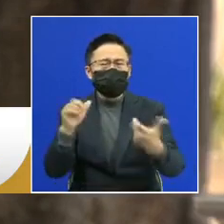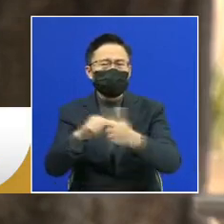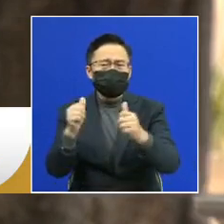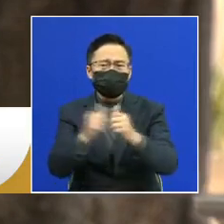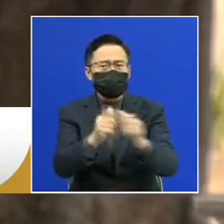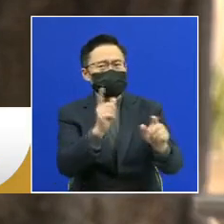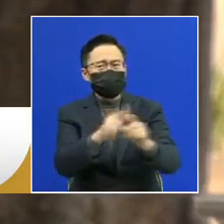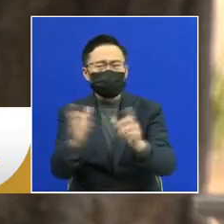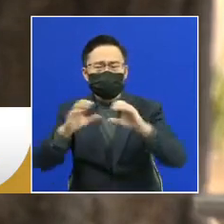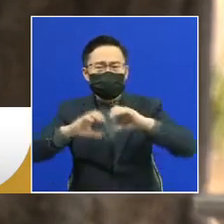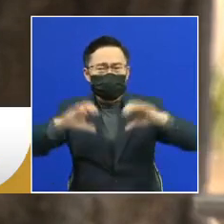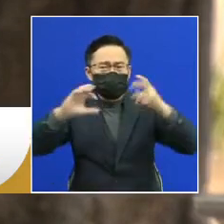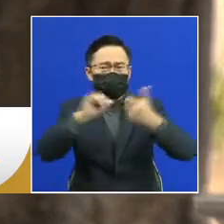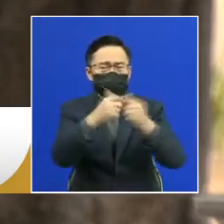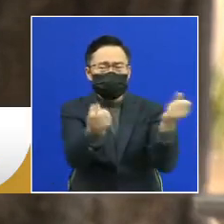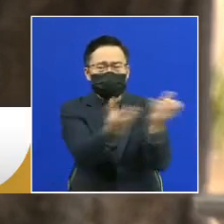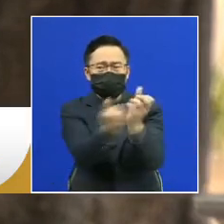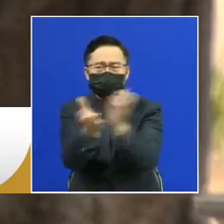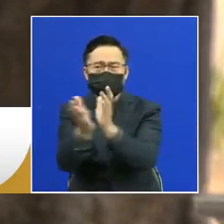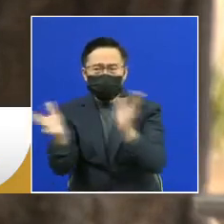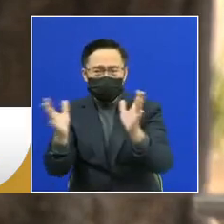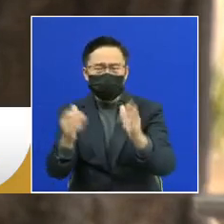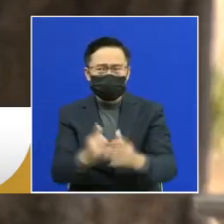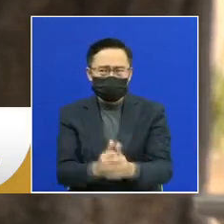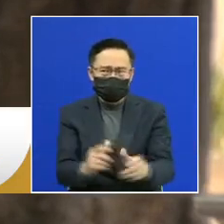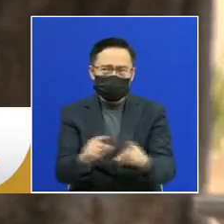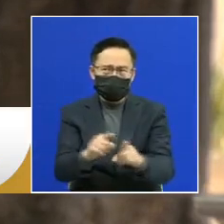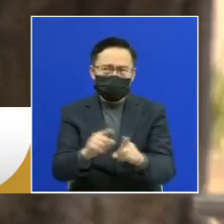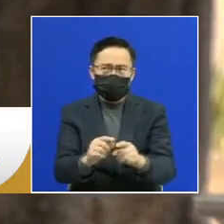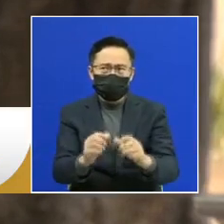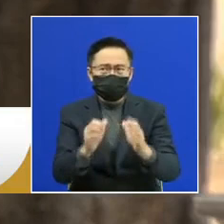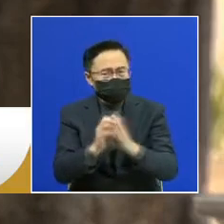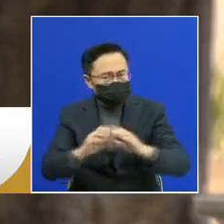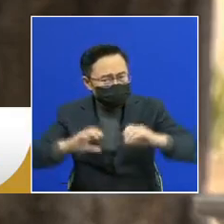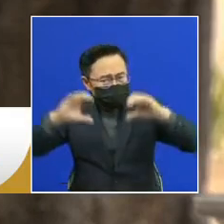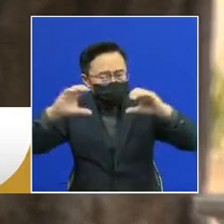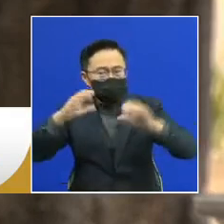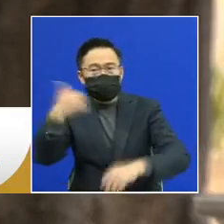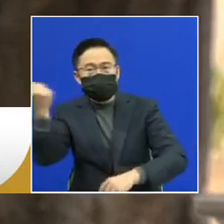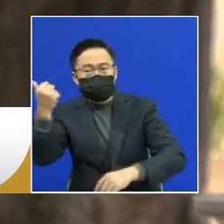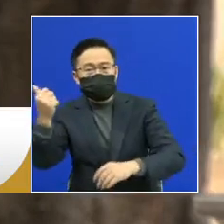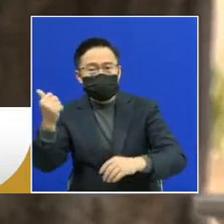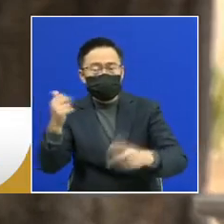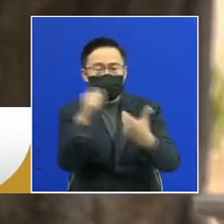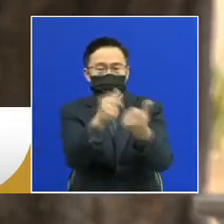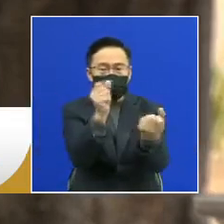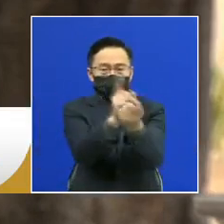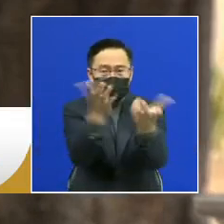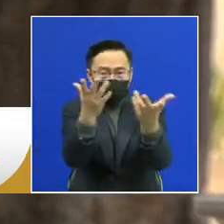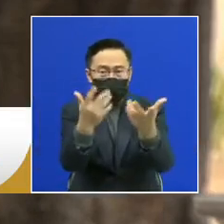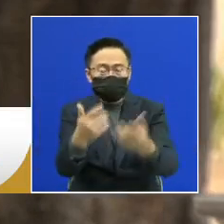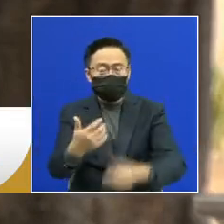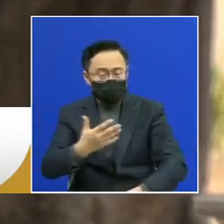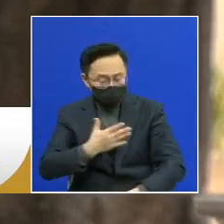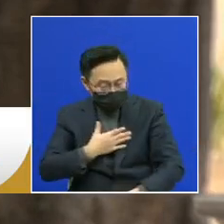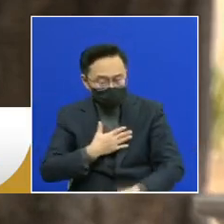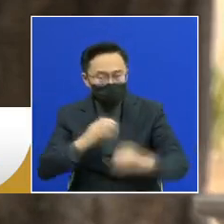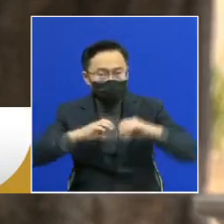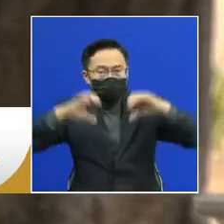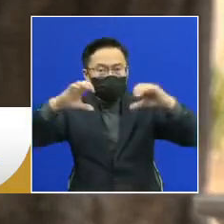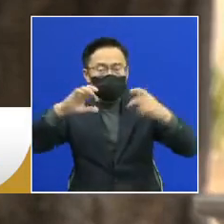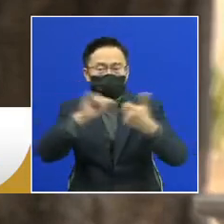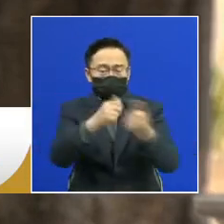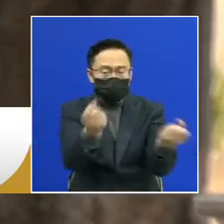วิกฤติหลายด้านด้วยกันแล้วไม่เคยมีอีกแล้วจะมาในเจอมาก่อนอ่ะเต็มที่พอทำแบบนี้ใช่ป่ะ